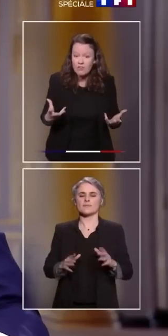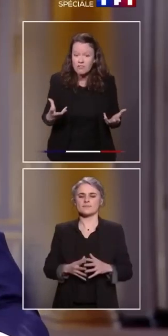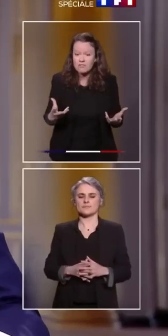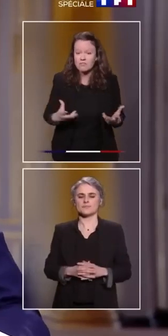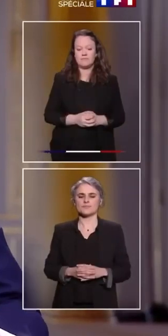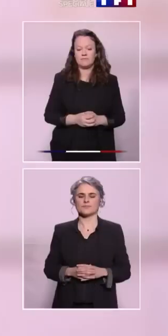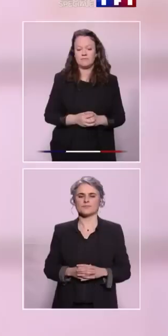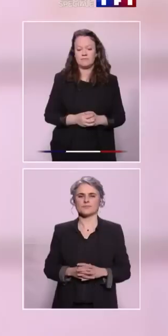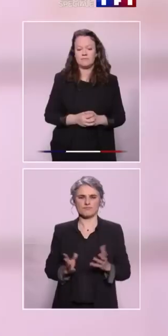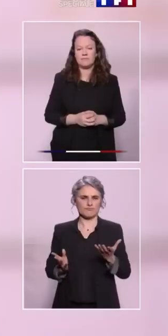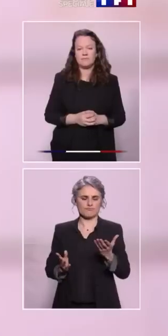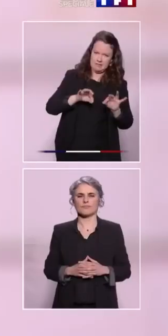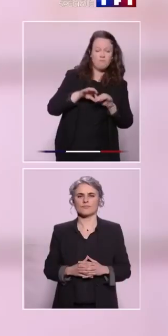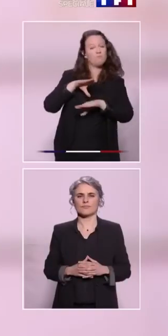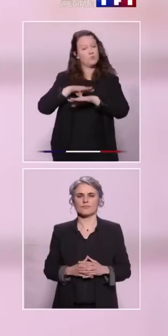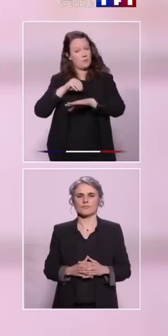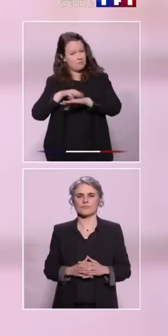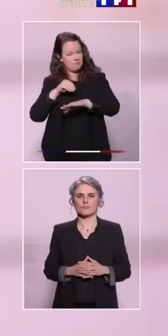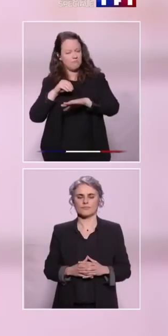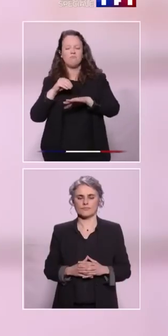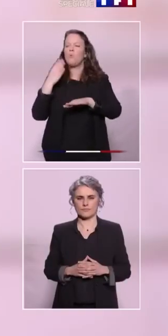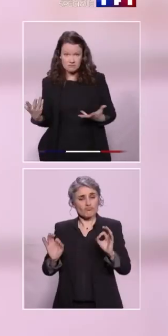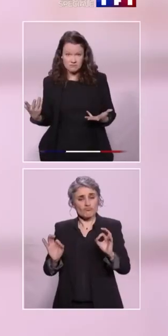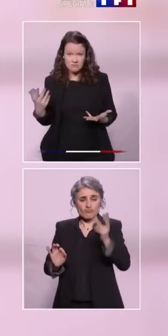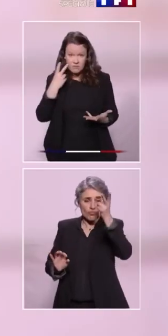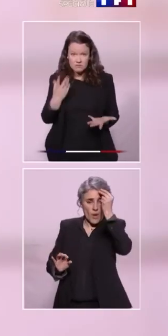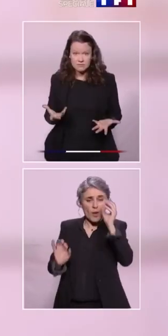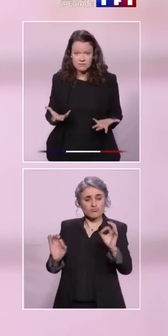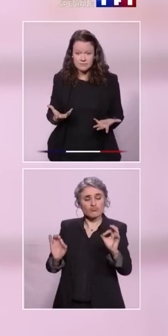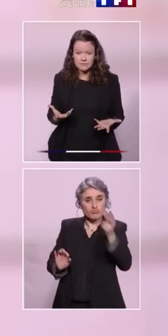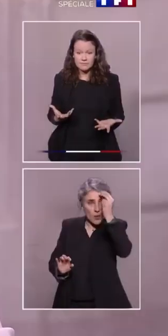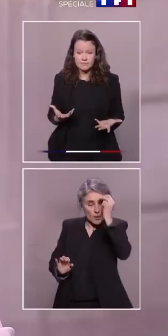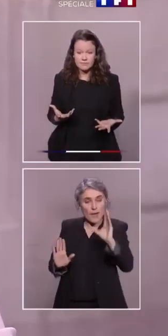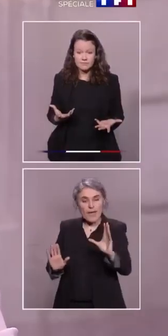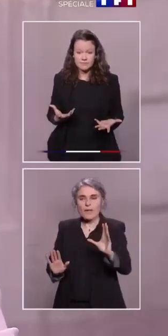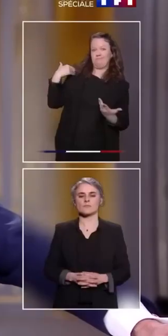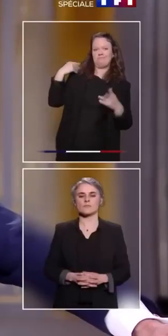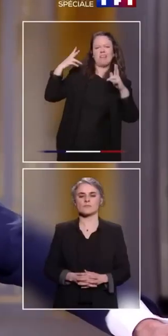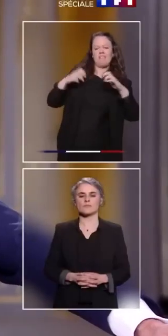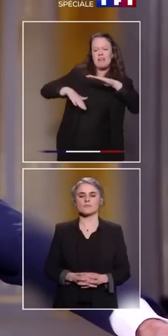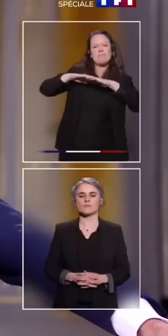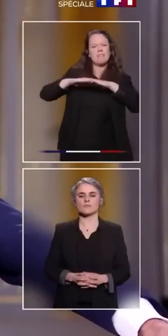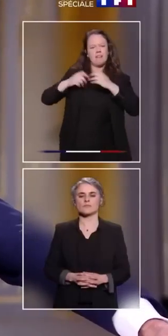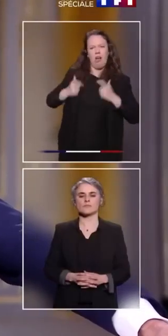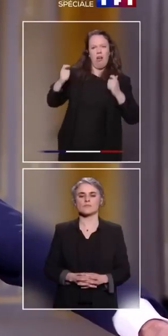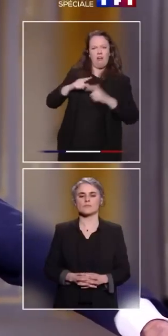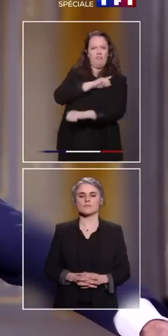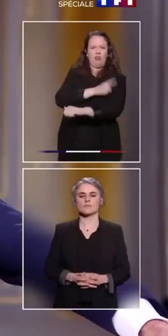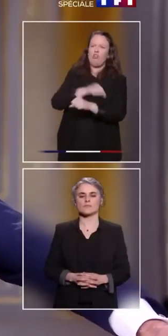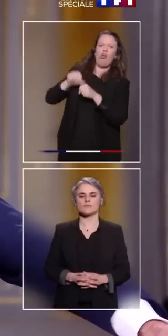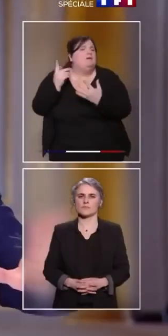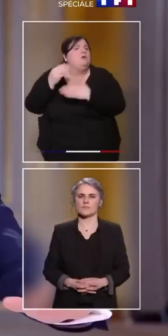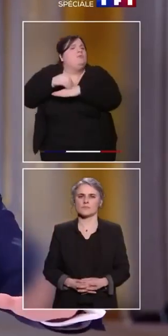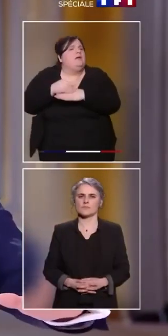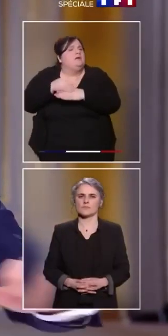petite infographie. Oui. Enfin, nous sommes ensemble. Regardez. Pourquoi est-ce que vous n'avez pas été compris? On doit gagner la bataille pour la